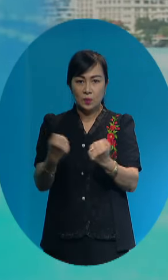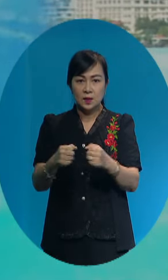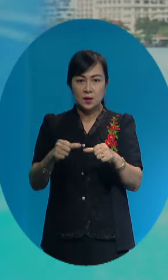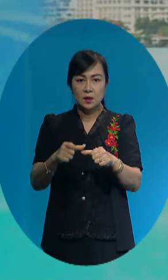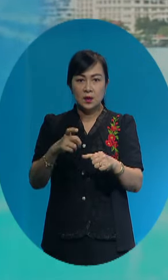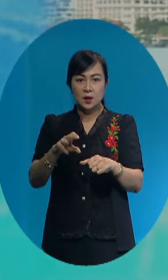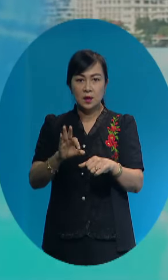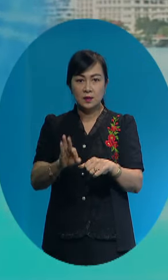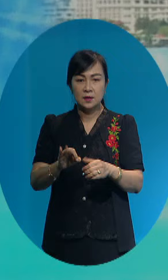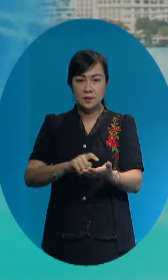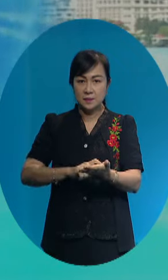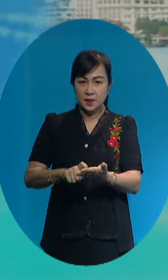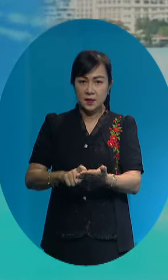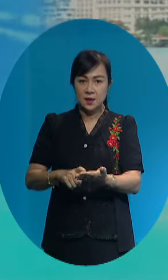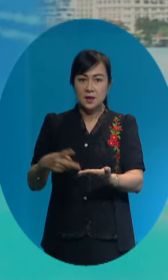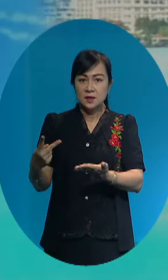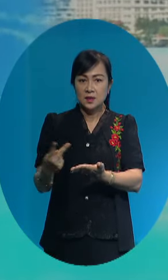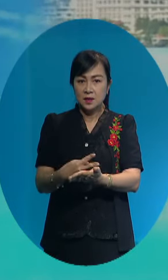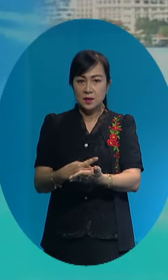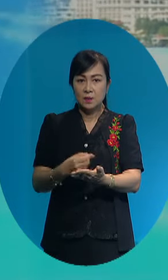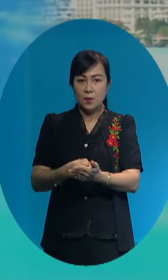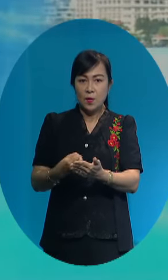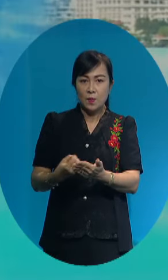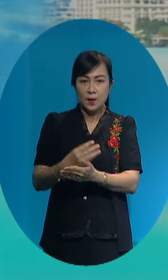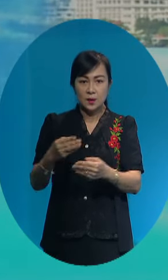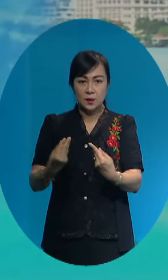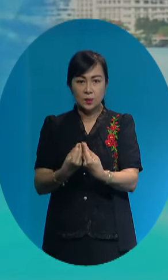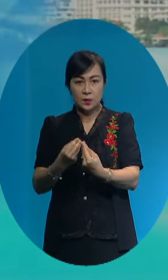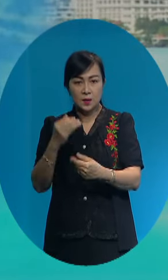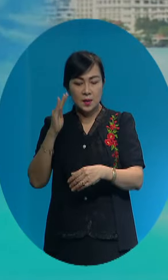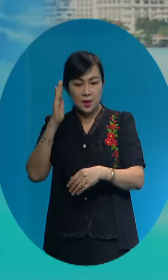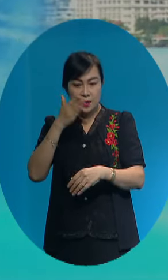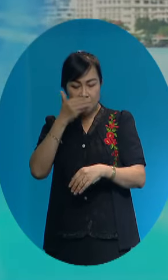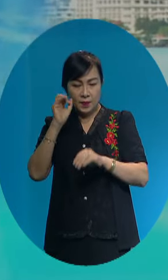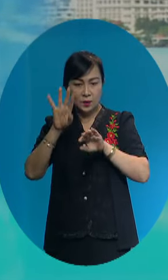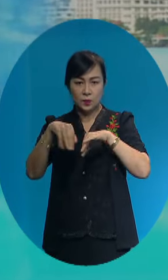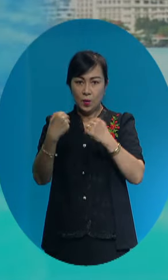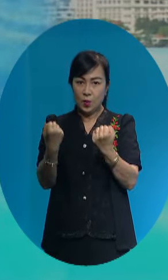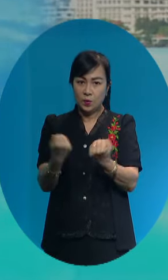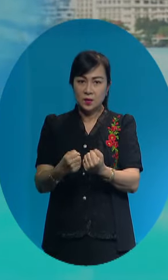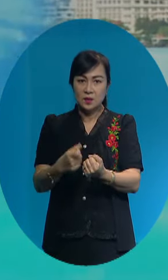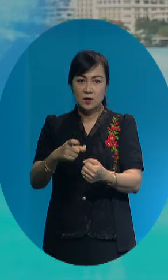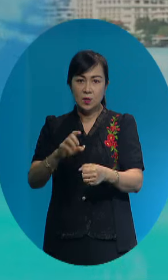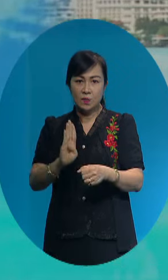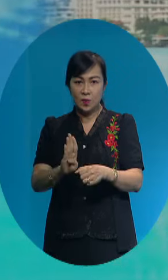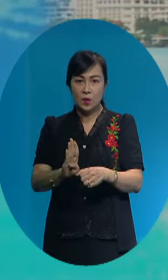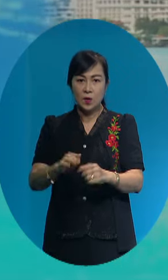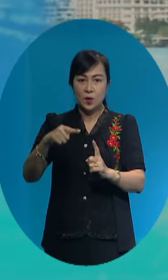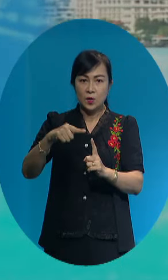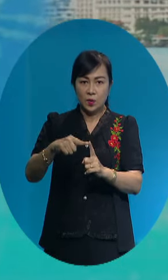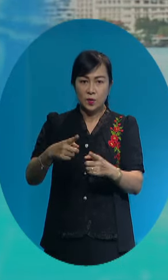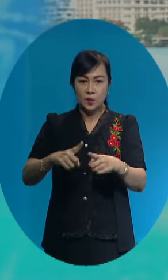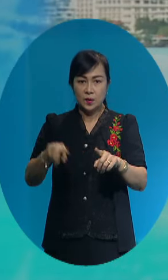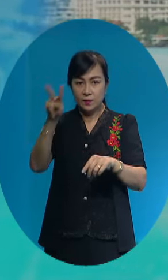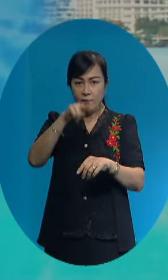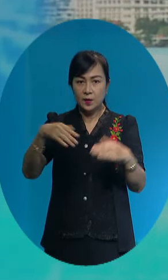chức tại hillston Texas Mỹ đâ là sự kiện xúc tiếng Thương Mại Đầu Tư đặc biệt được tổ chức bởi vbi Global cũng là câu nói để các